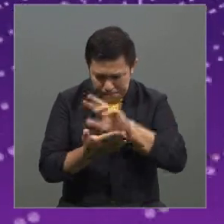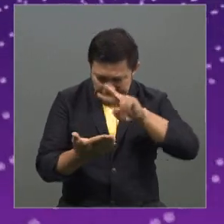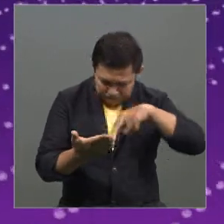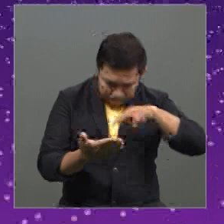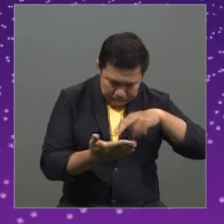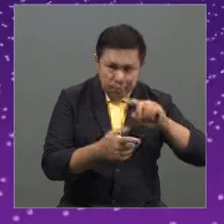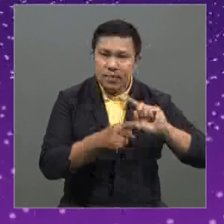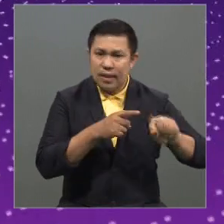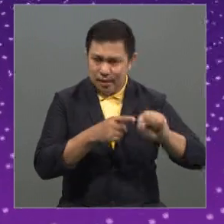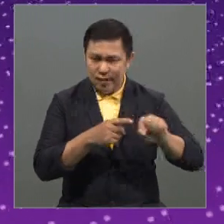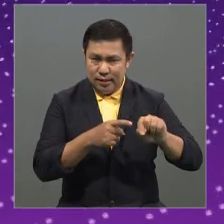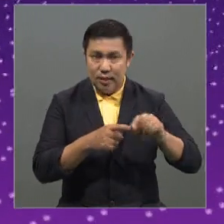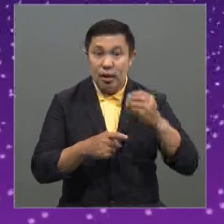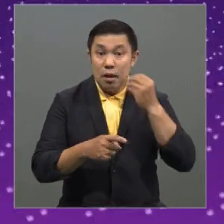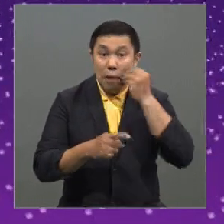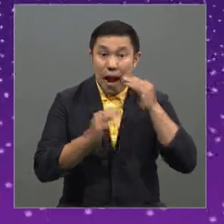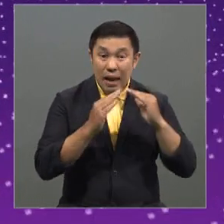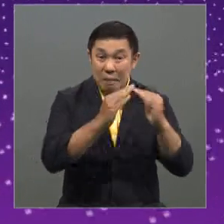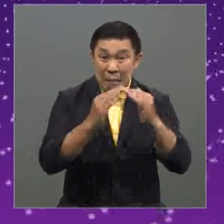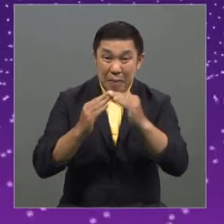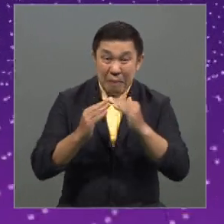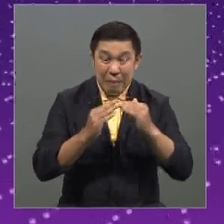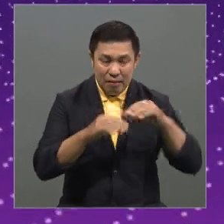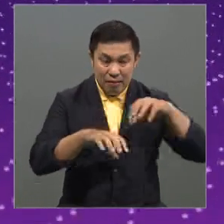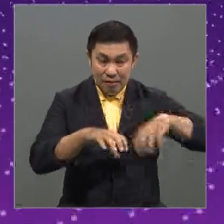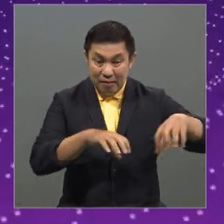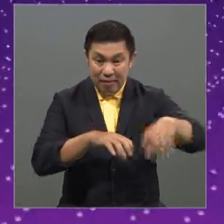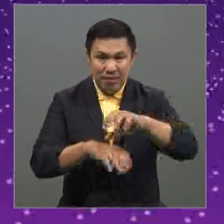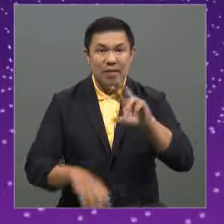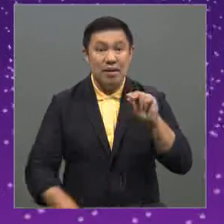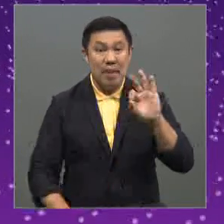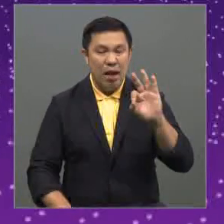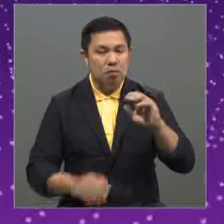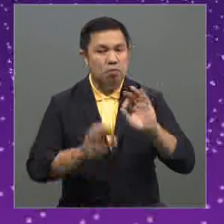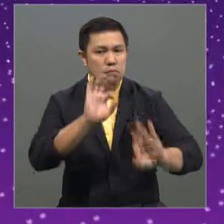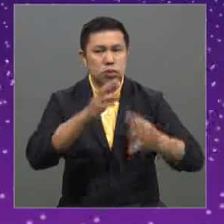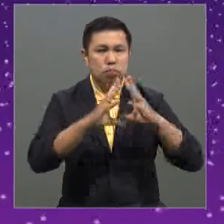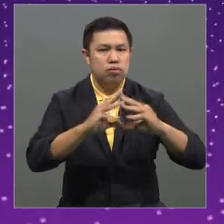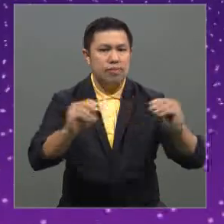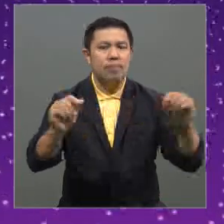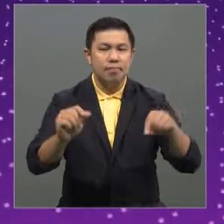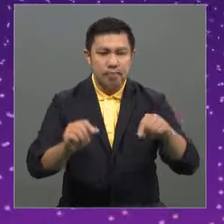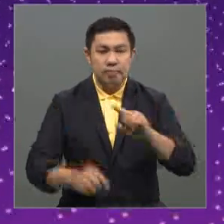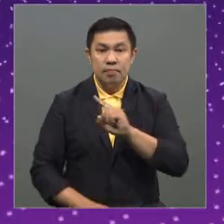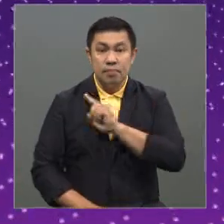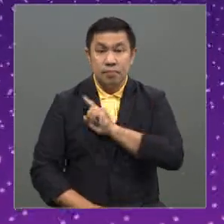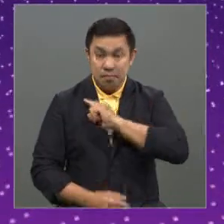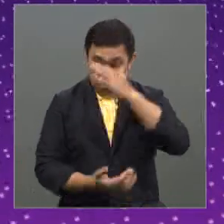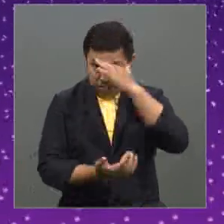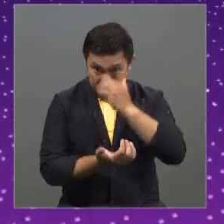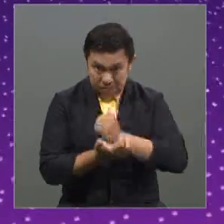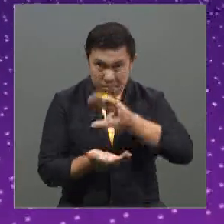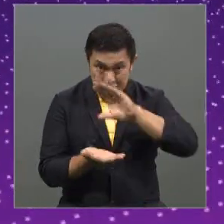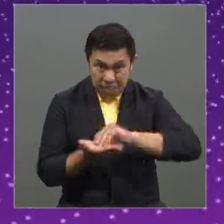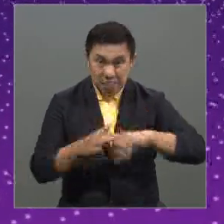ในชุมชนนะครับในตรอกโพนี่คือเสียหายทั้ง39หลังขณะที่กองพิสูจน์หลักฐานลงพื้นที่เพื่อเร่งหาสาเหตุ